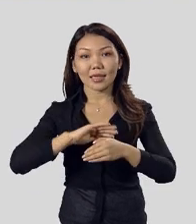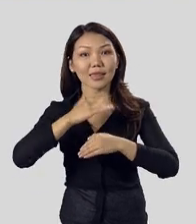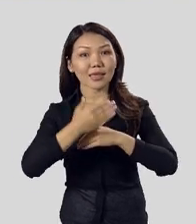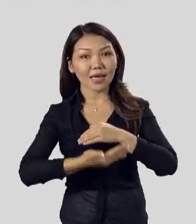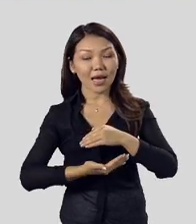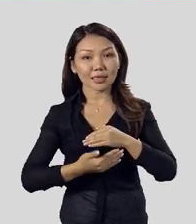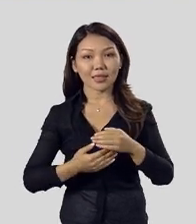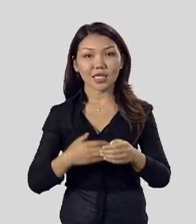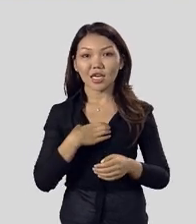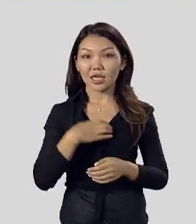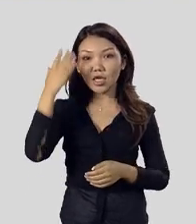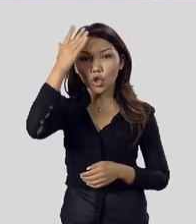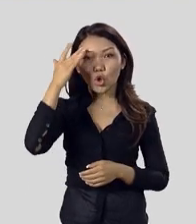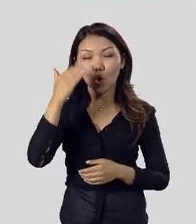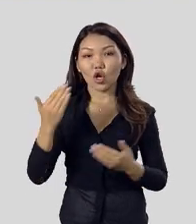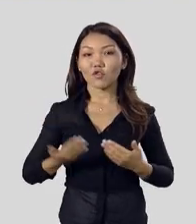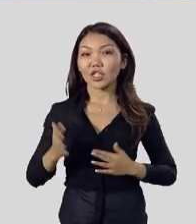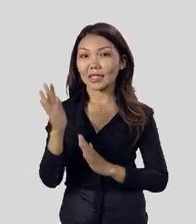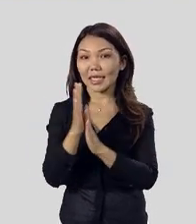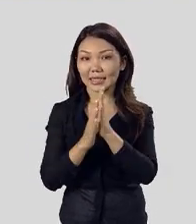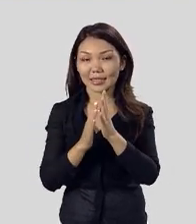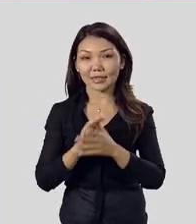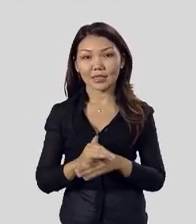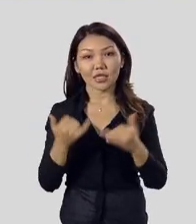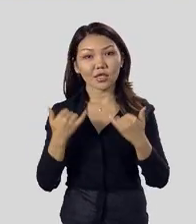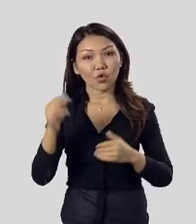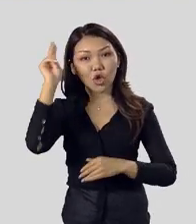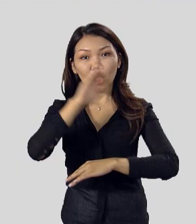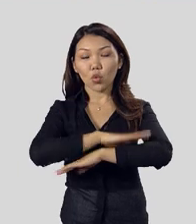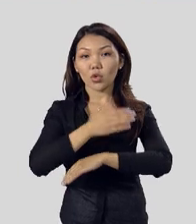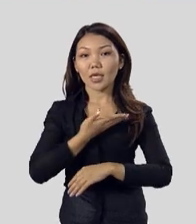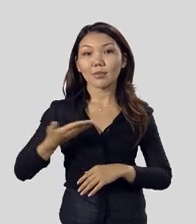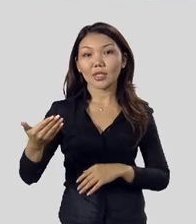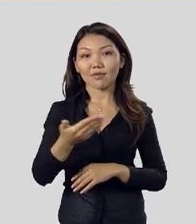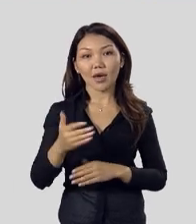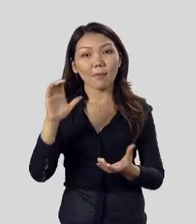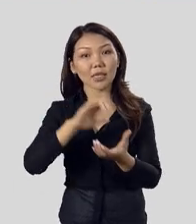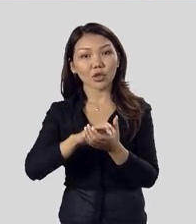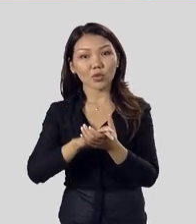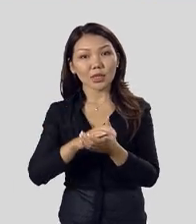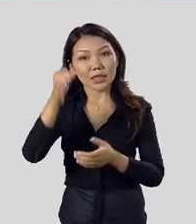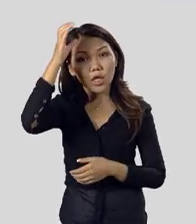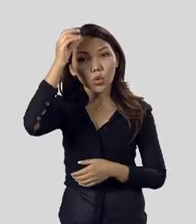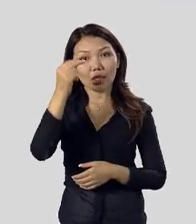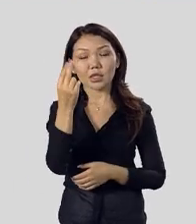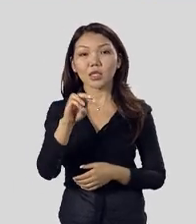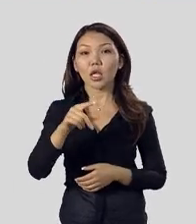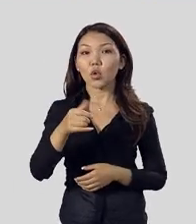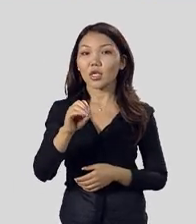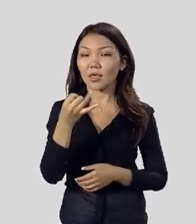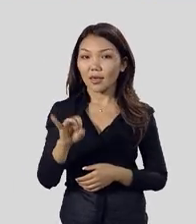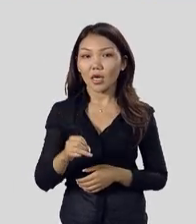их роль в жизни растений сегодня на уроке мы с вами познакомимся с наукой патологией